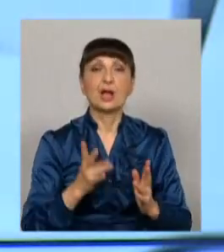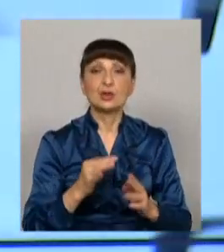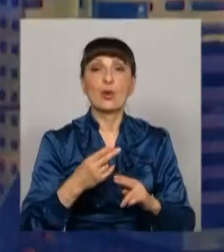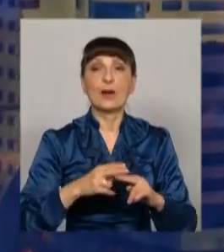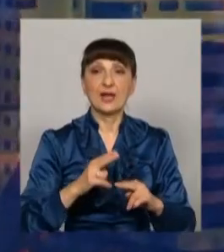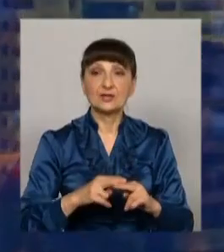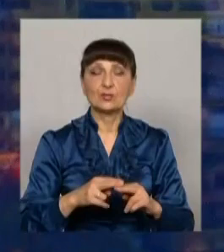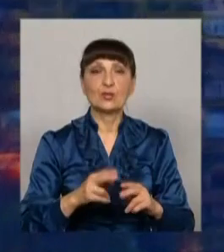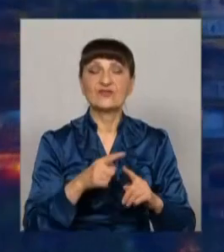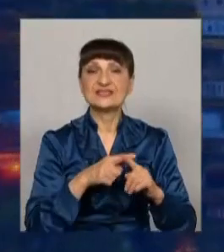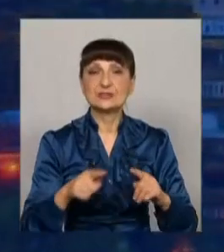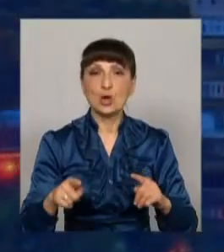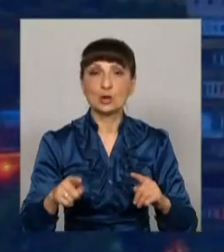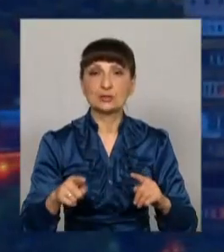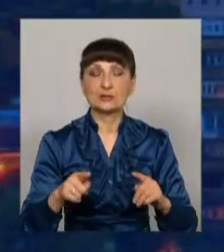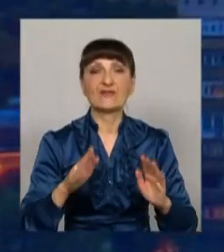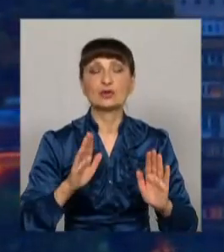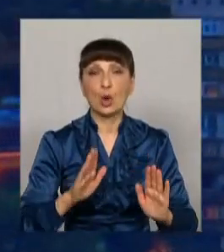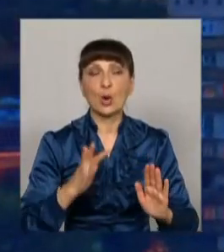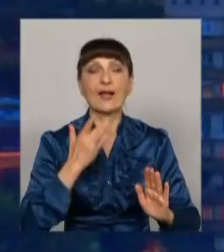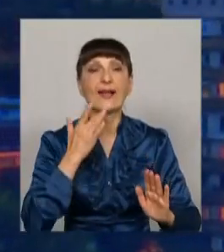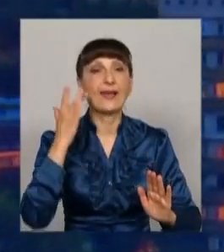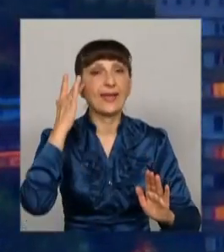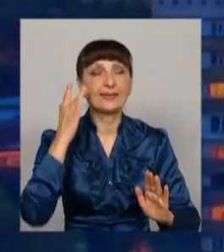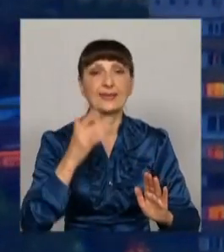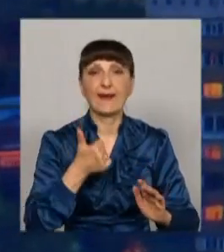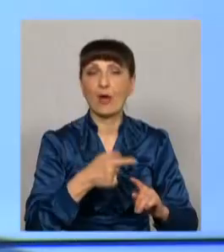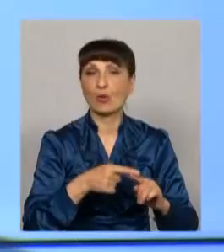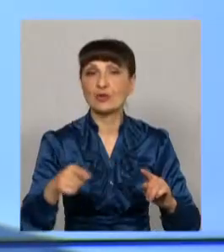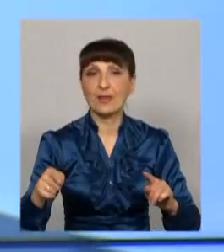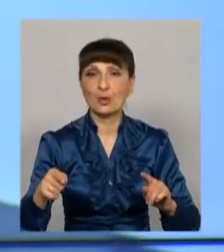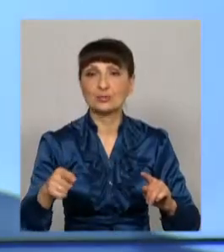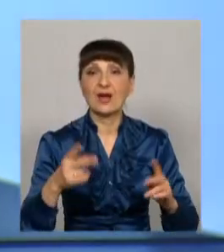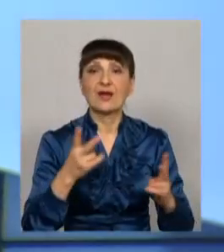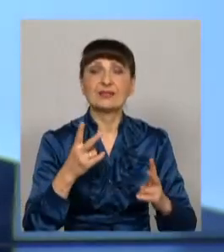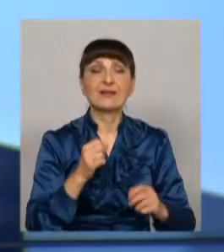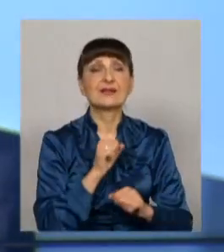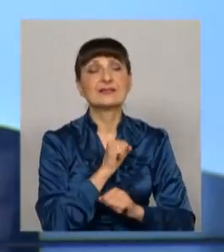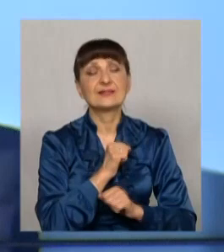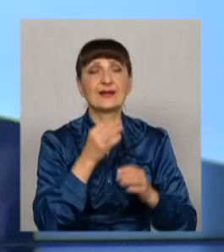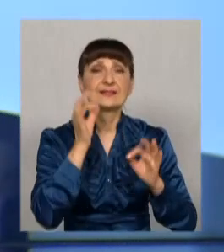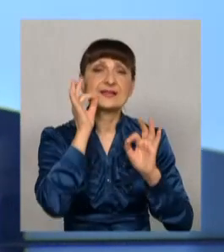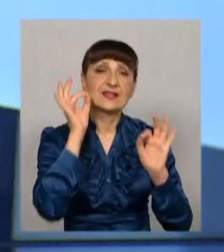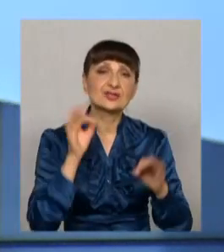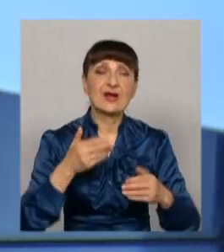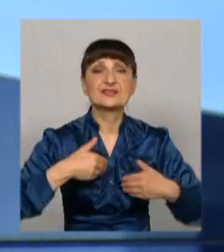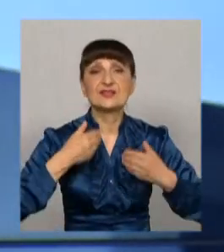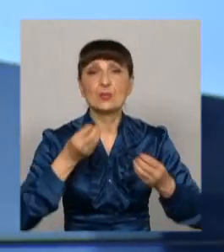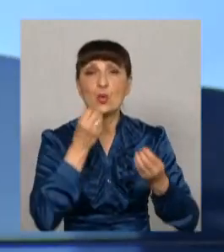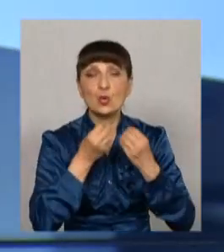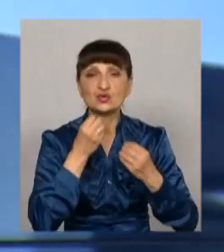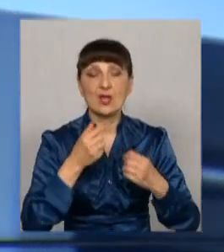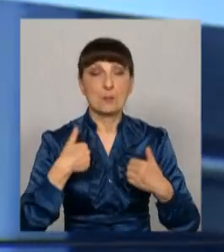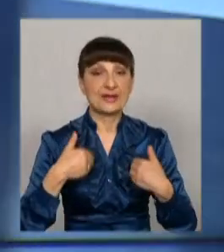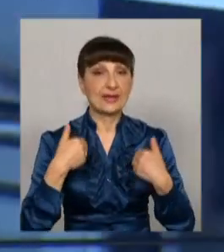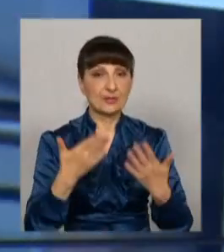поэтому в сезон такой вот летний хороший период, когда надо наслаждаться витаминами, то мы